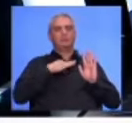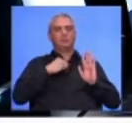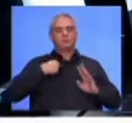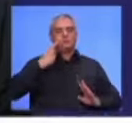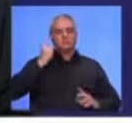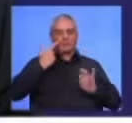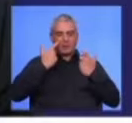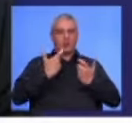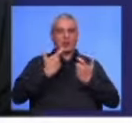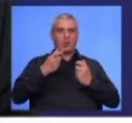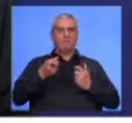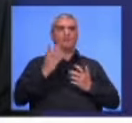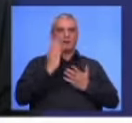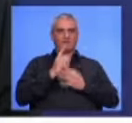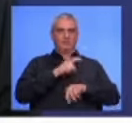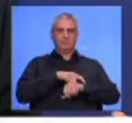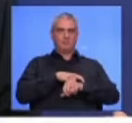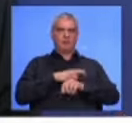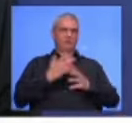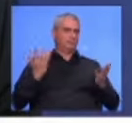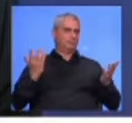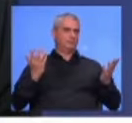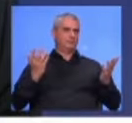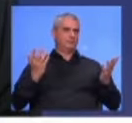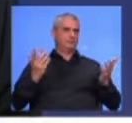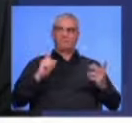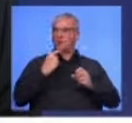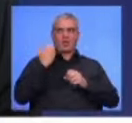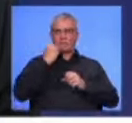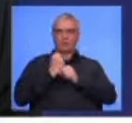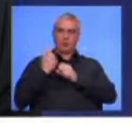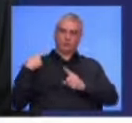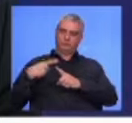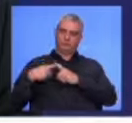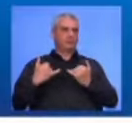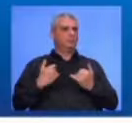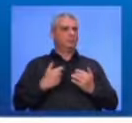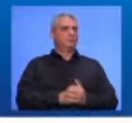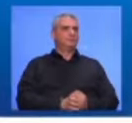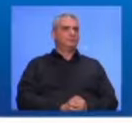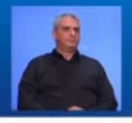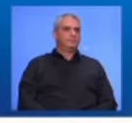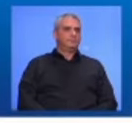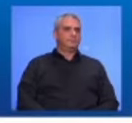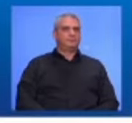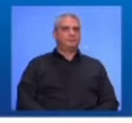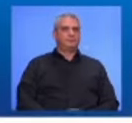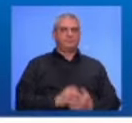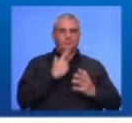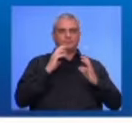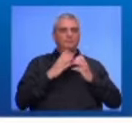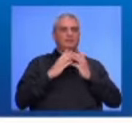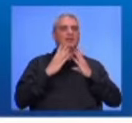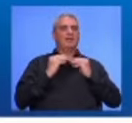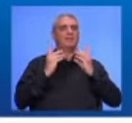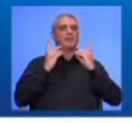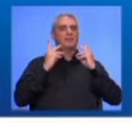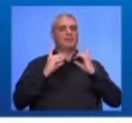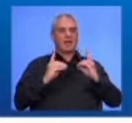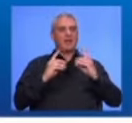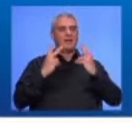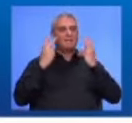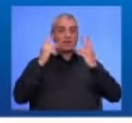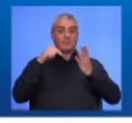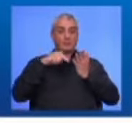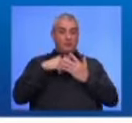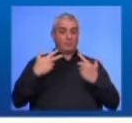את זה. והגיע הזמן באמת לאכוף את זה. חייבים. אני חושבת שאיבד את הדרך ואת הערכים. עכשיו, דווקא בתוך המלחמה,